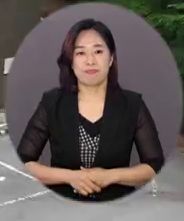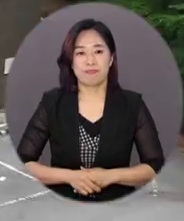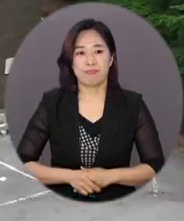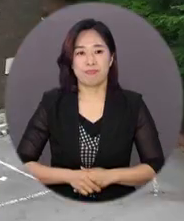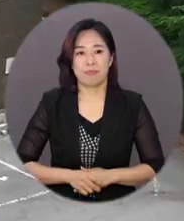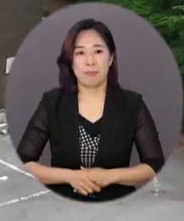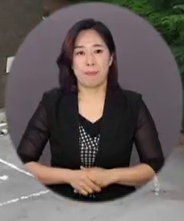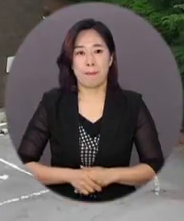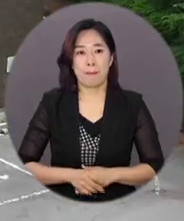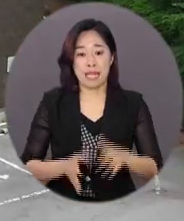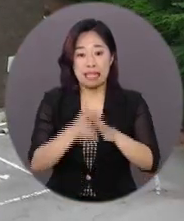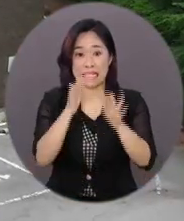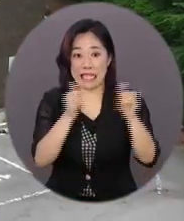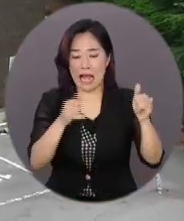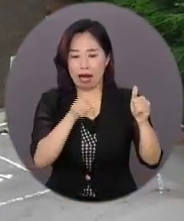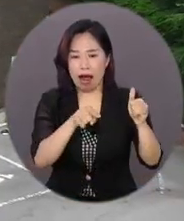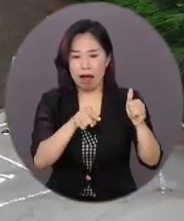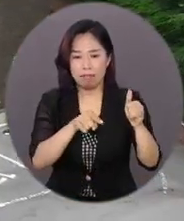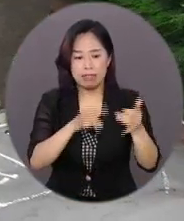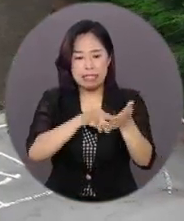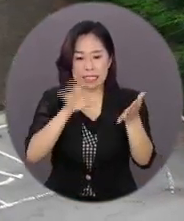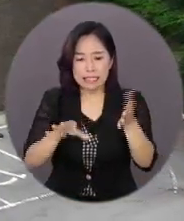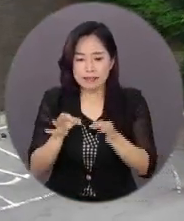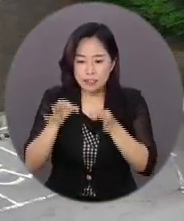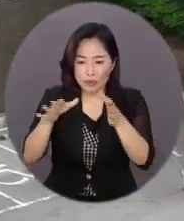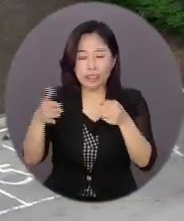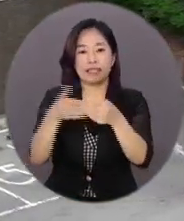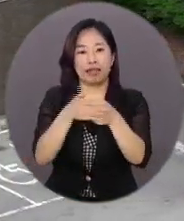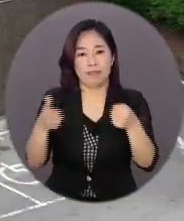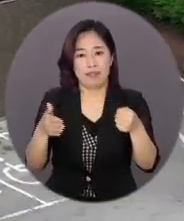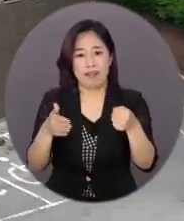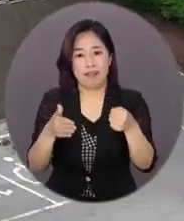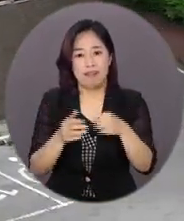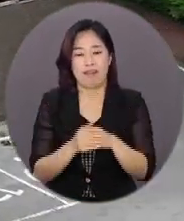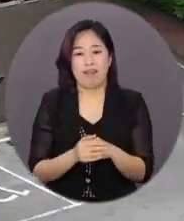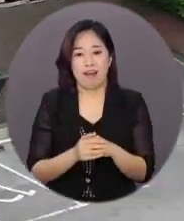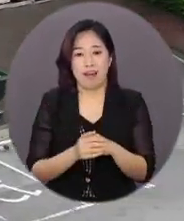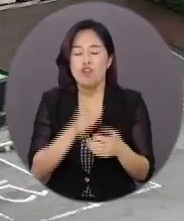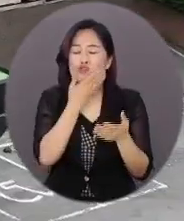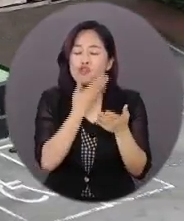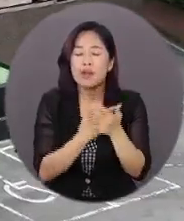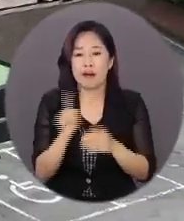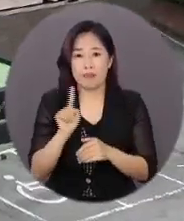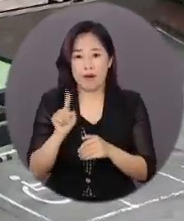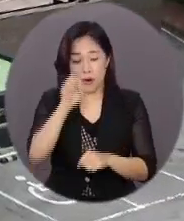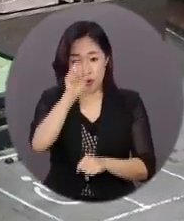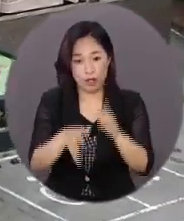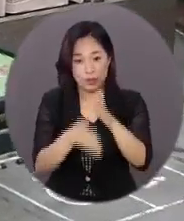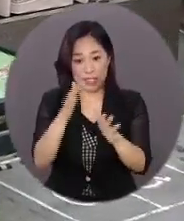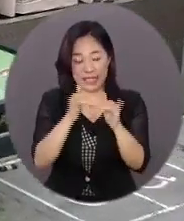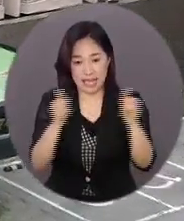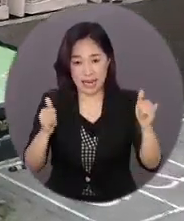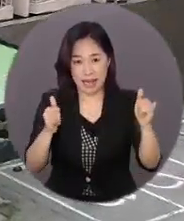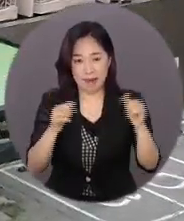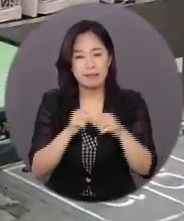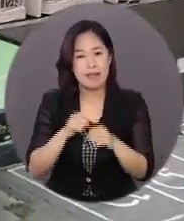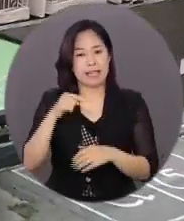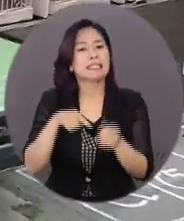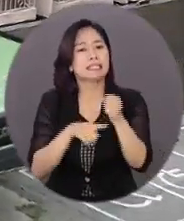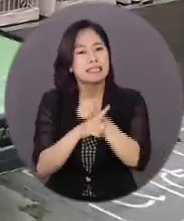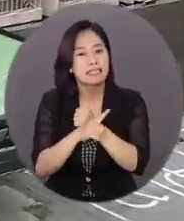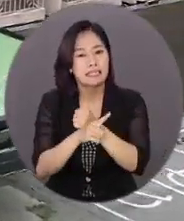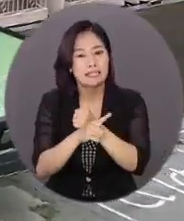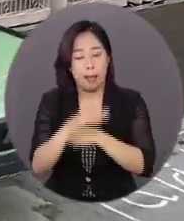합니다. 시민의 막대한 혈세가 투입되는 만큼 무엇보다 중요한 것은 광주 시민들의 여론이 왜곡되지